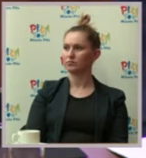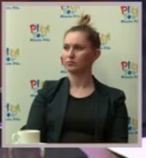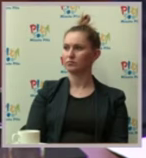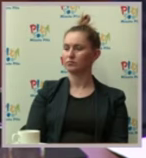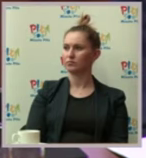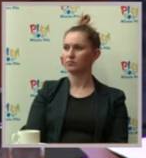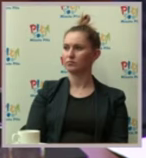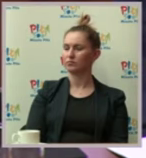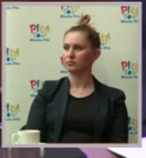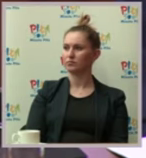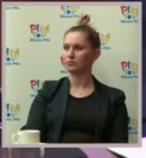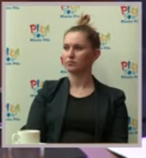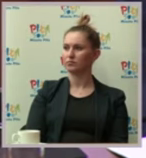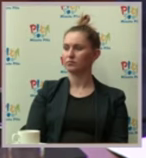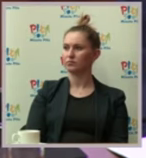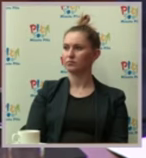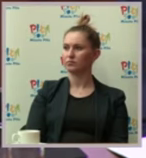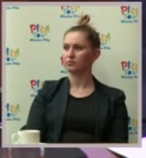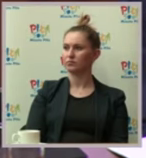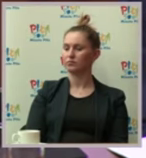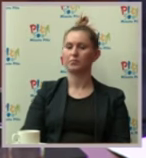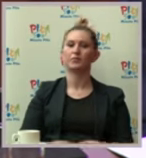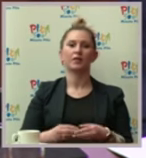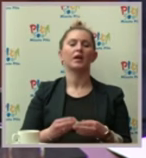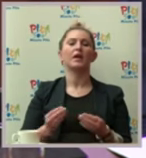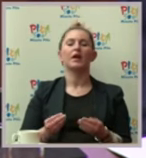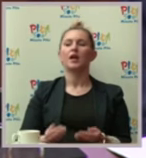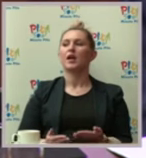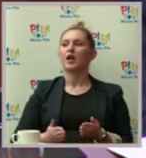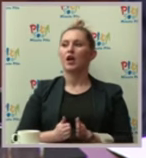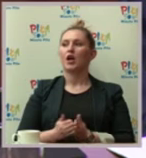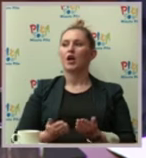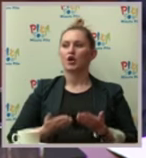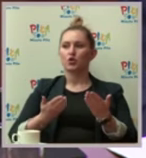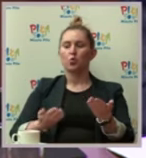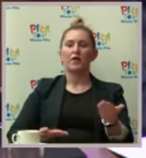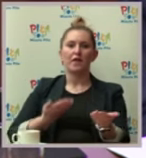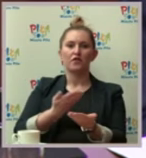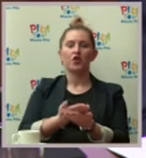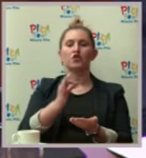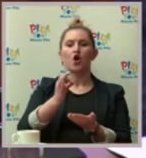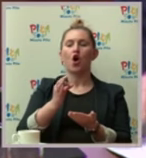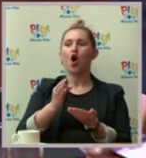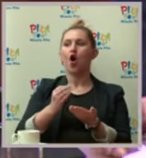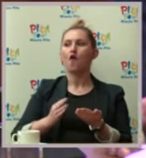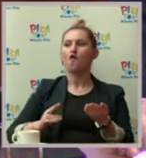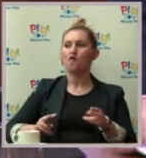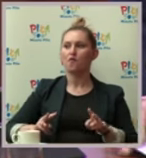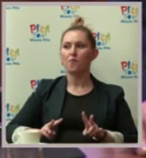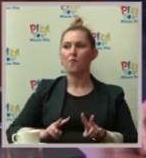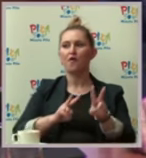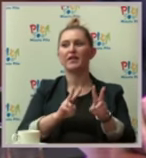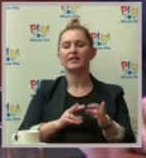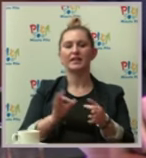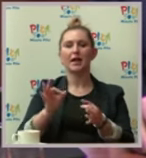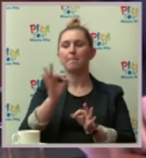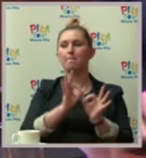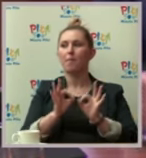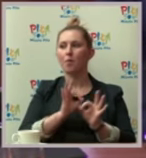zgłaszam wniosek o wniesienie poprawek do uchwały w sprawie ustalenia wysokości stawek procentowych